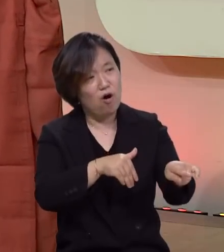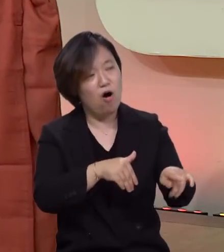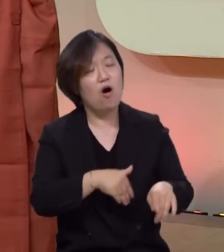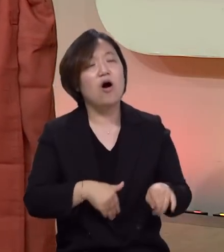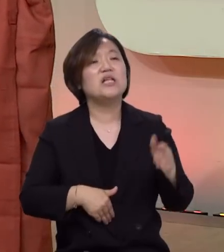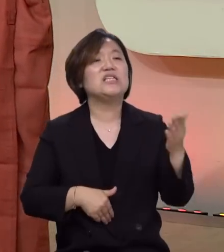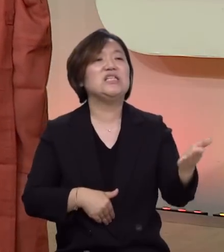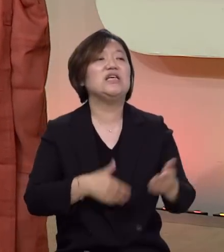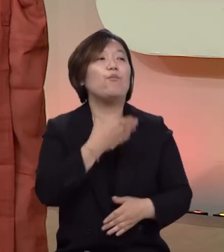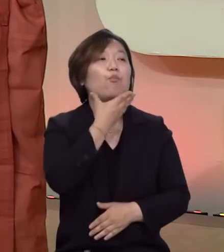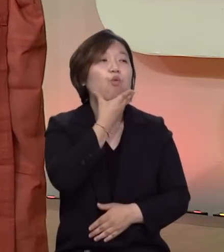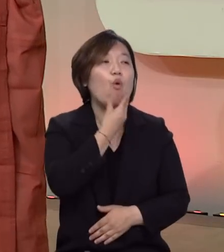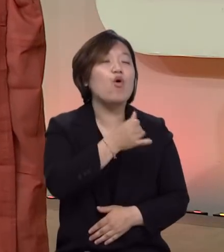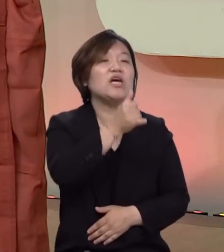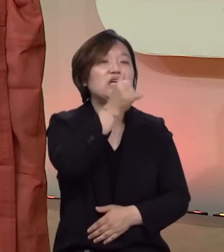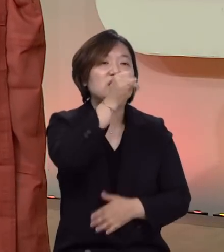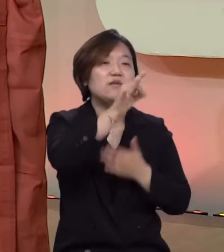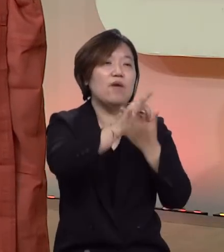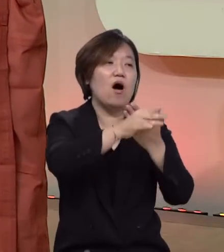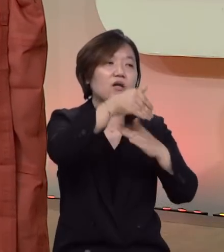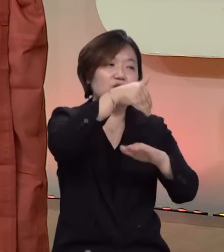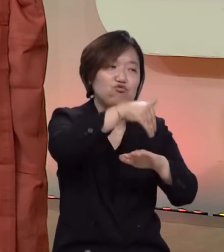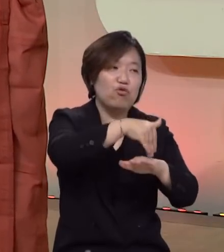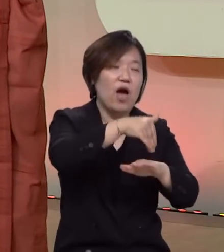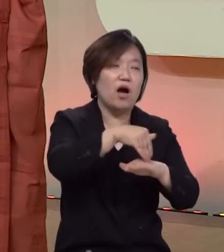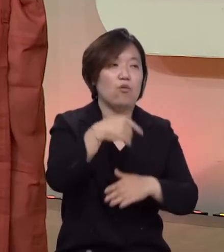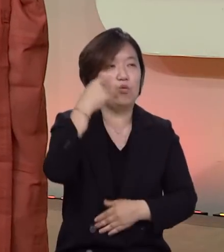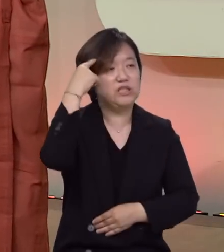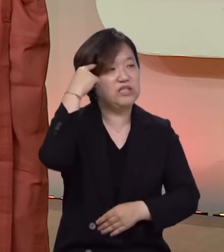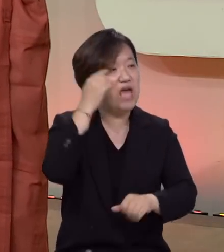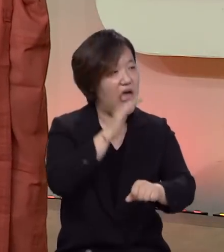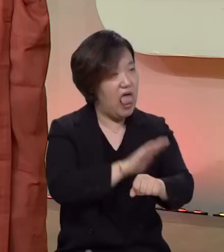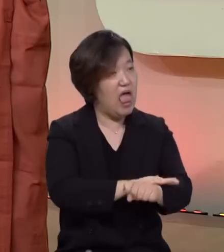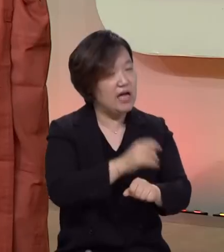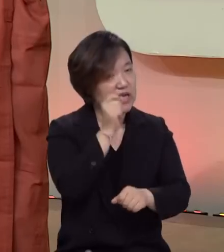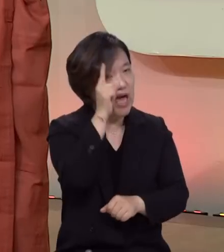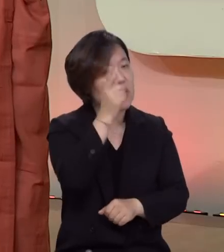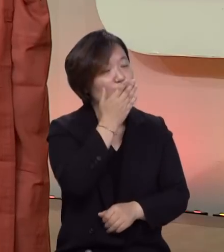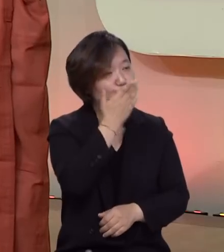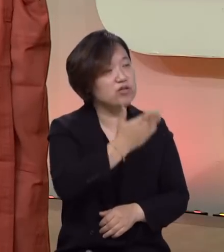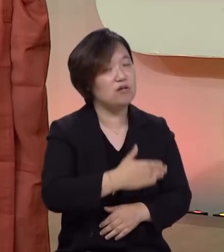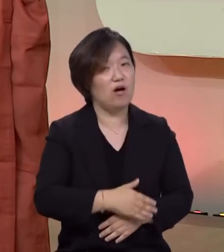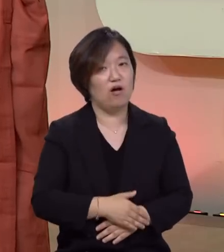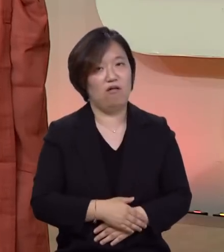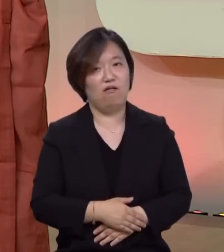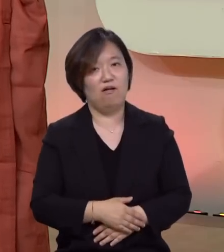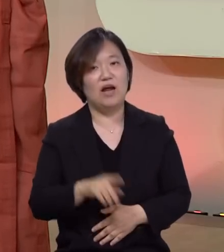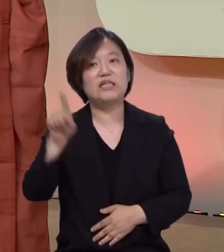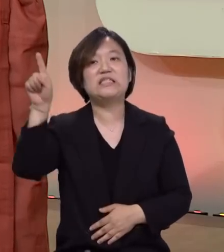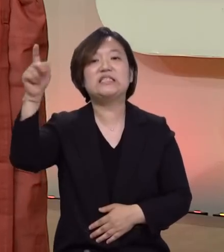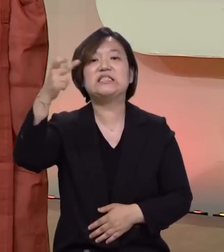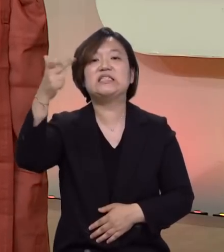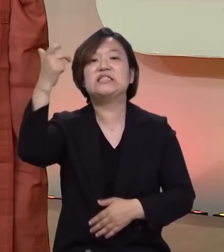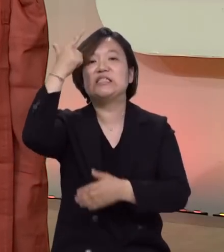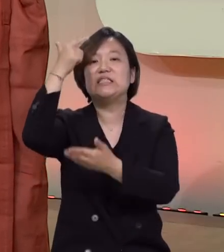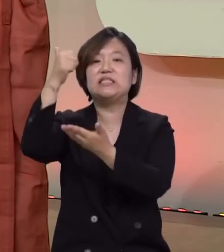복이 있어야 수행할 수 있고 지혜를 닦을 수 있다 이제 그 큰 스님의 말씀이